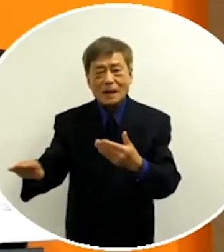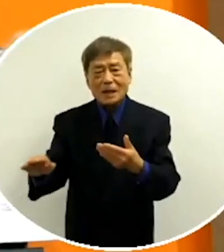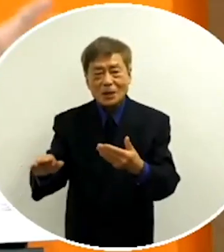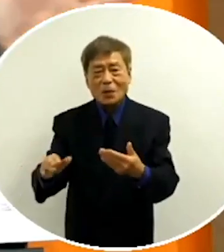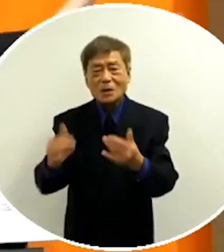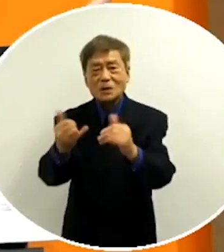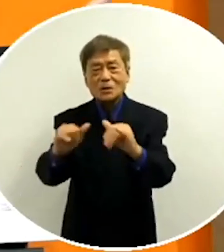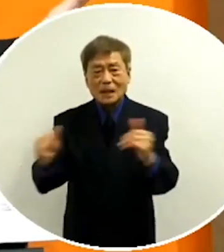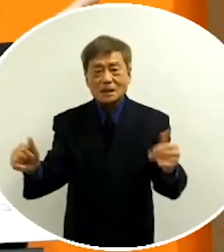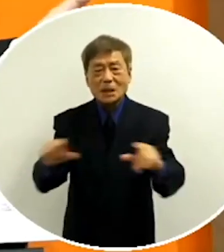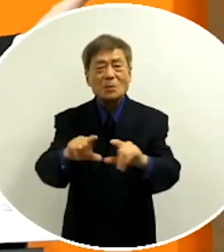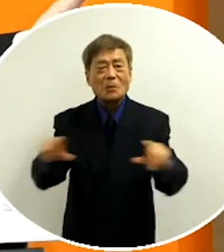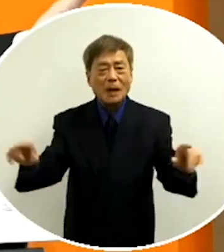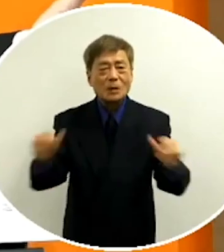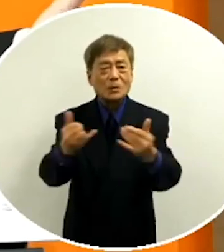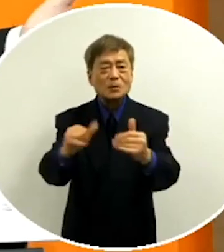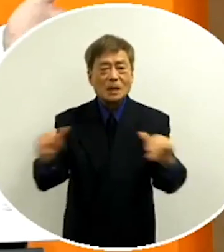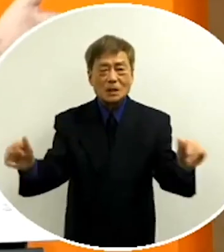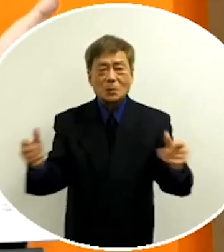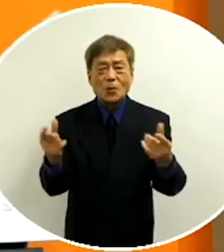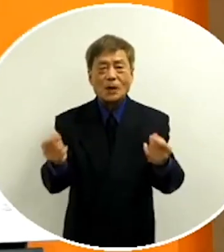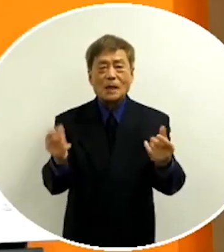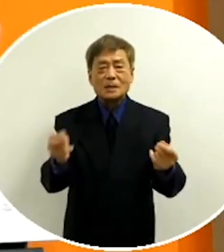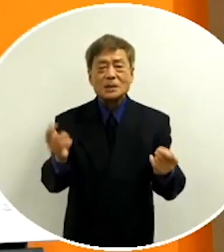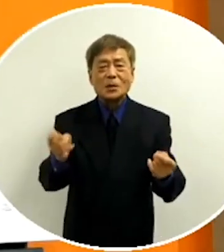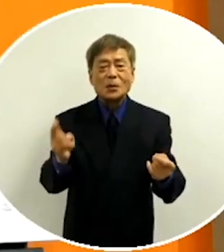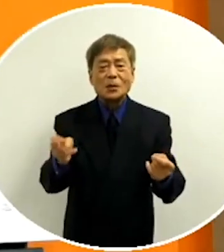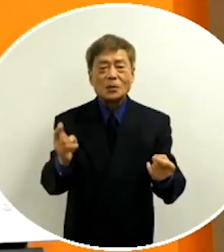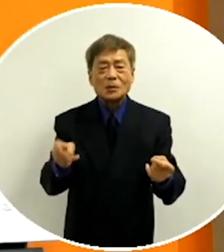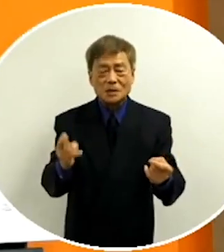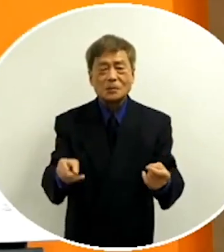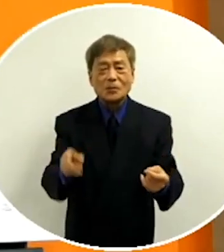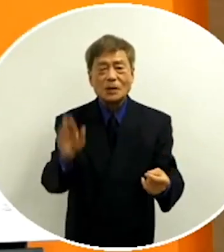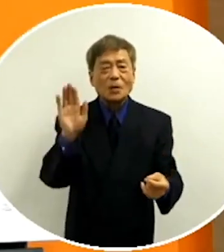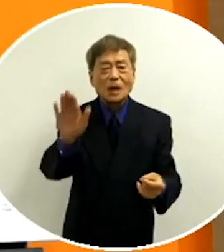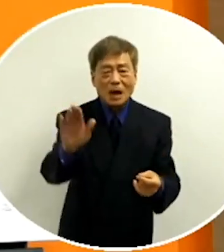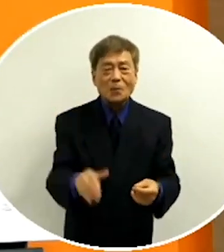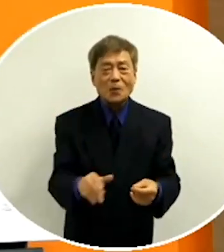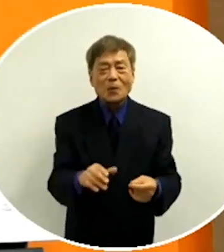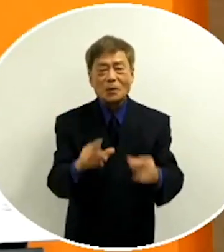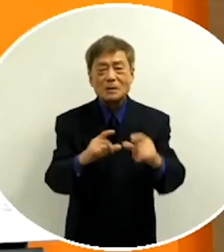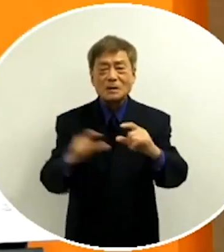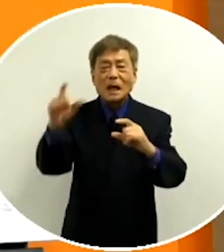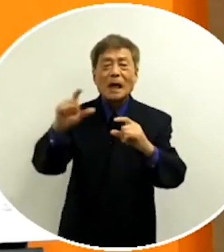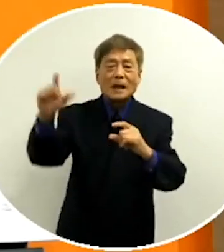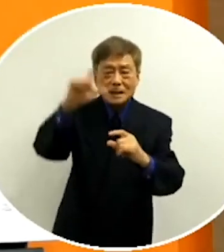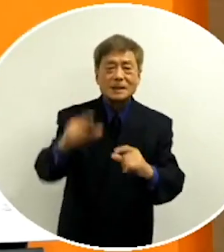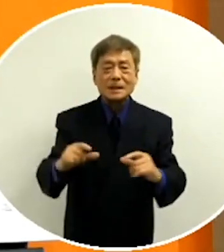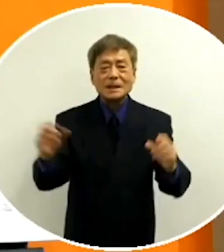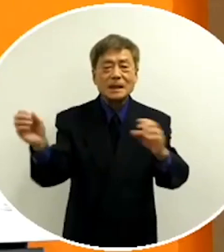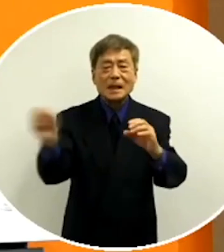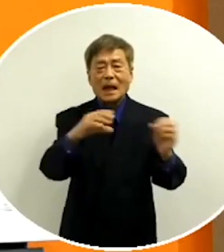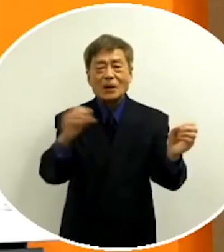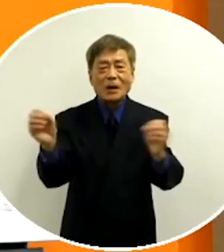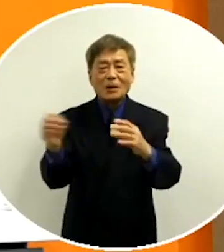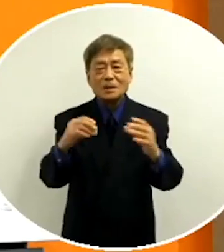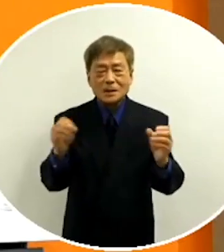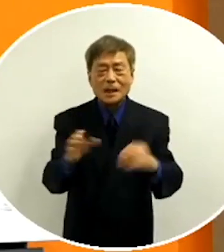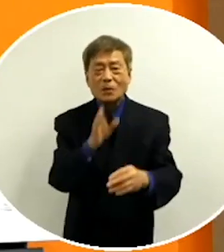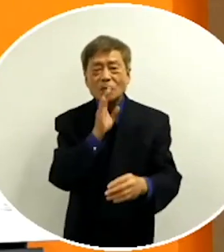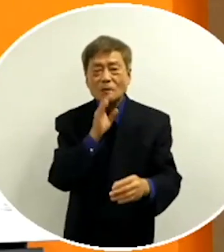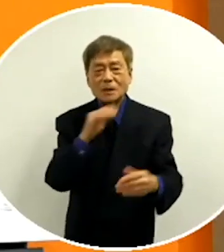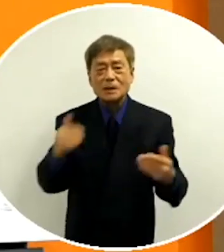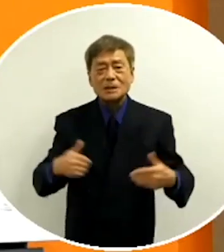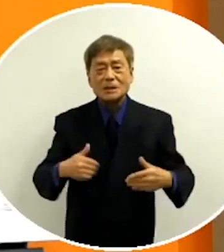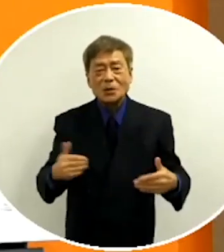いらっしゃる一般有権者でもいいと思います停的に対話を重ねることで生まれてくる作り上げられる